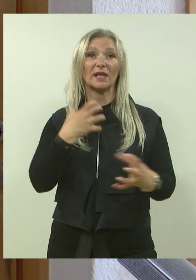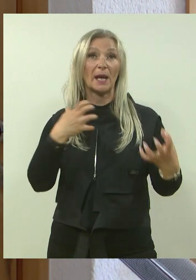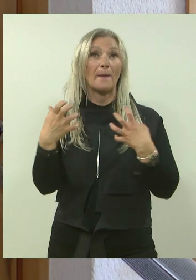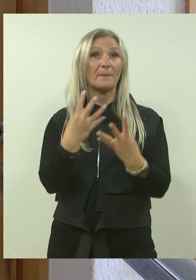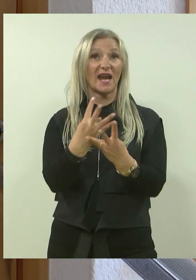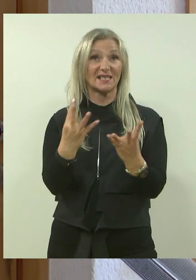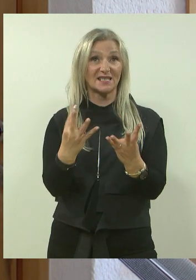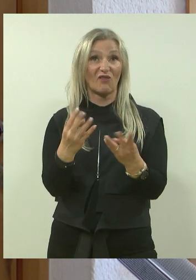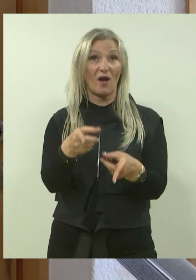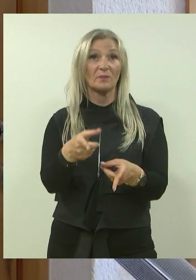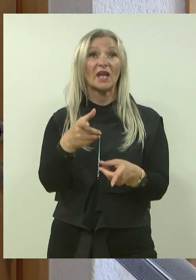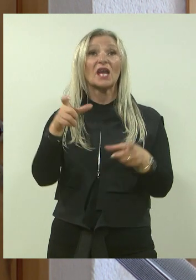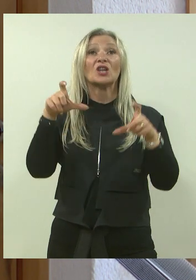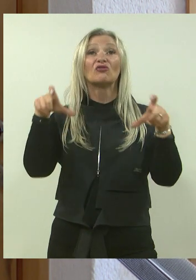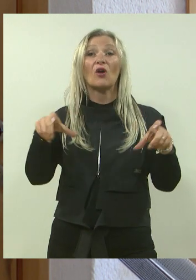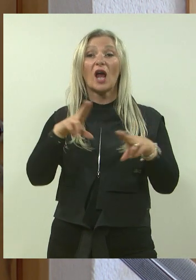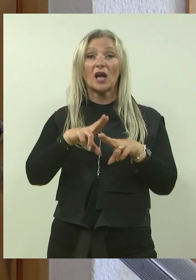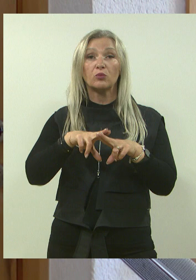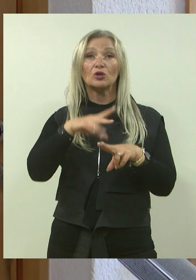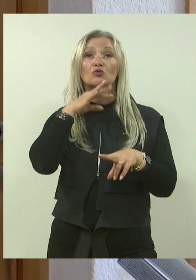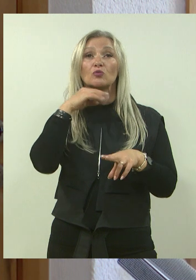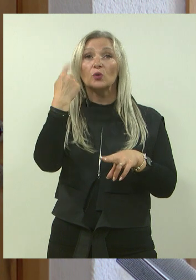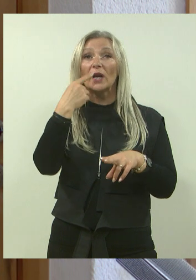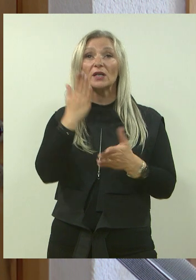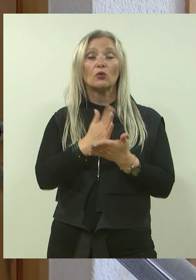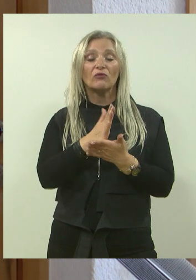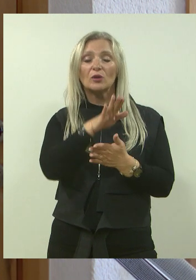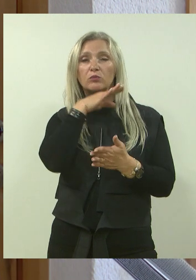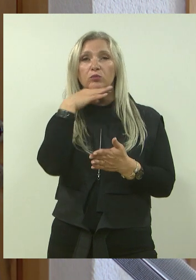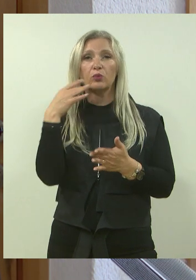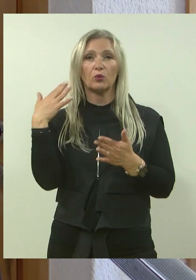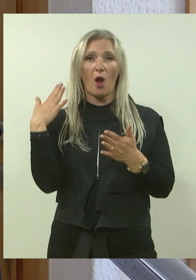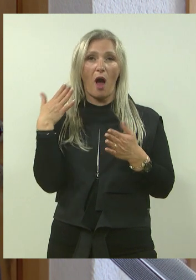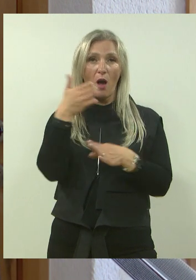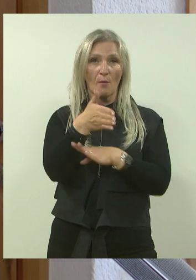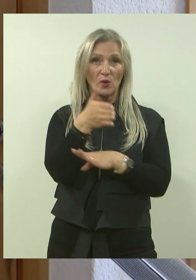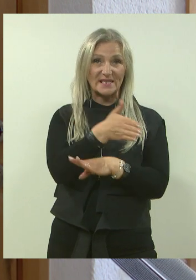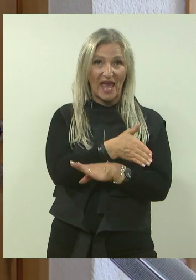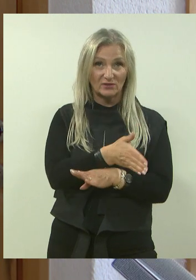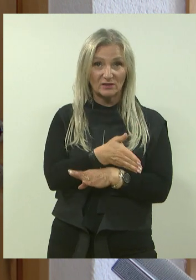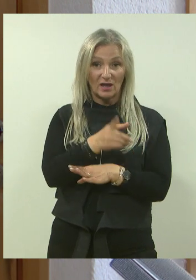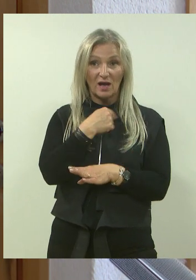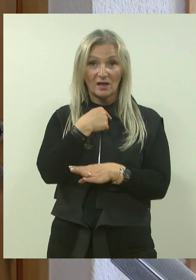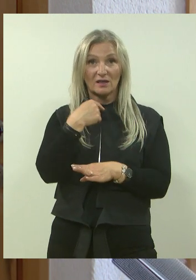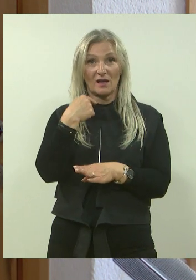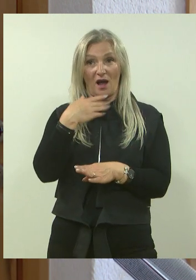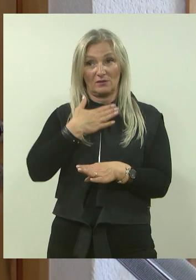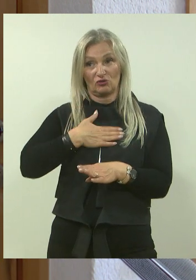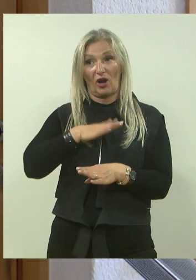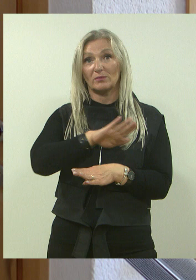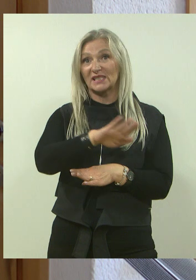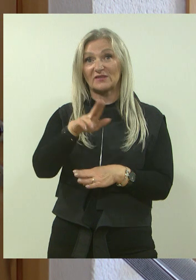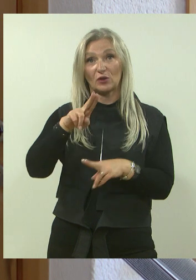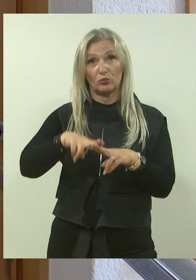dvorana subotu, nedjelju biti puna kao i uvijek i da će na kraju sve biti zadovoljni i oni s